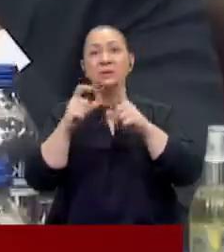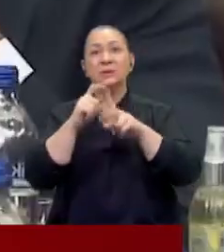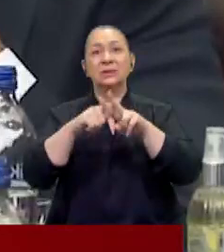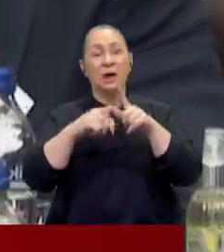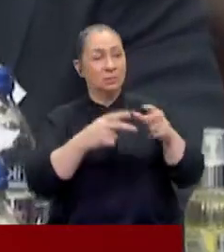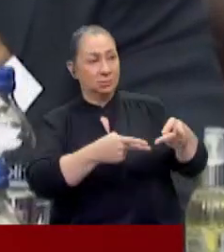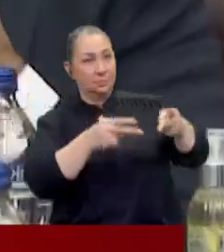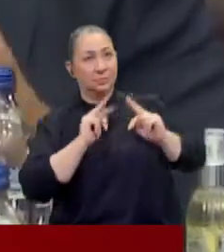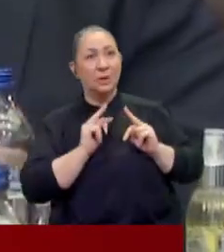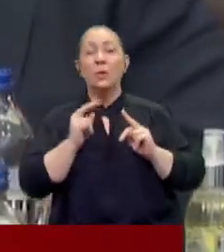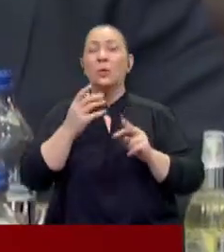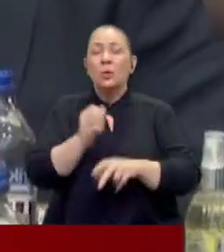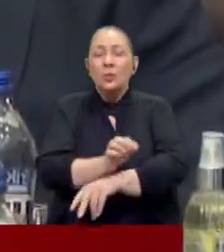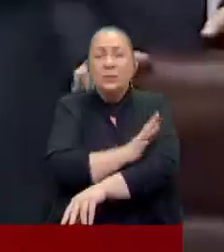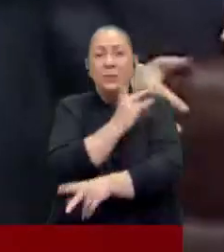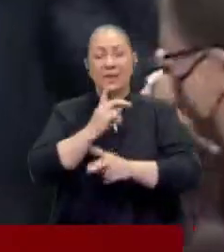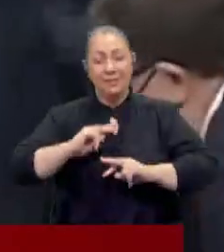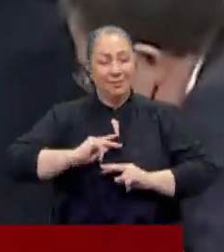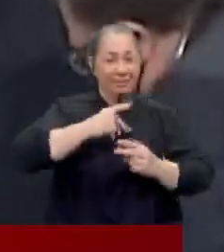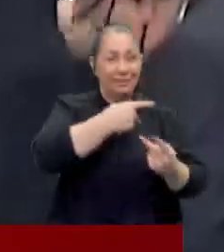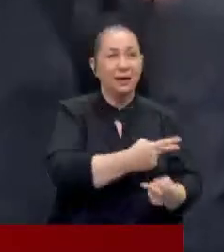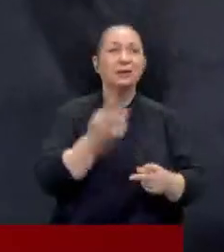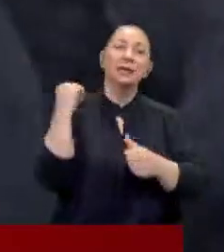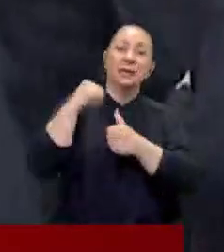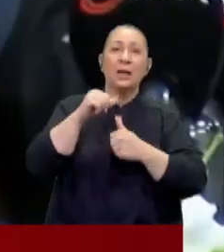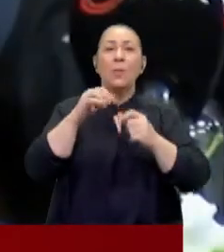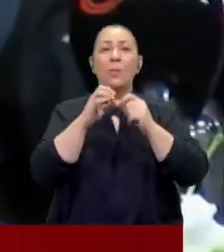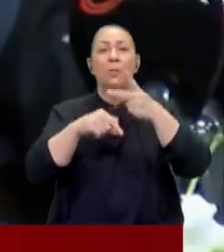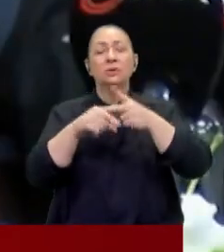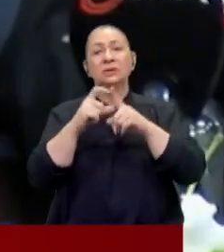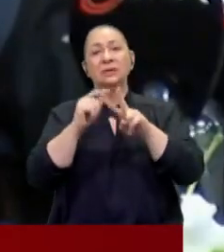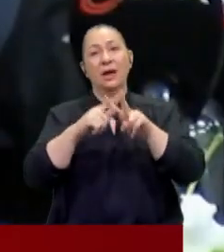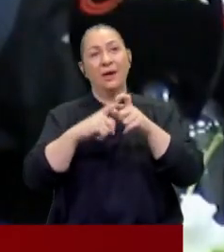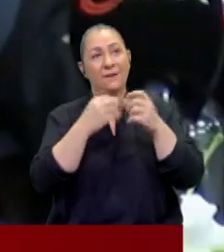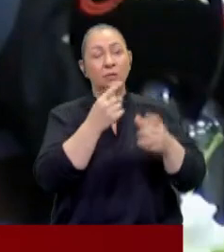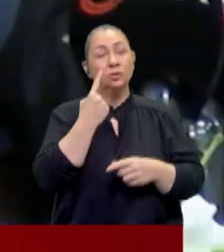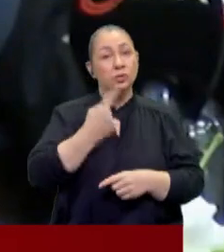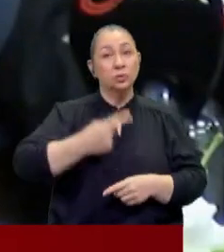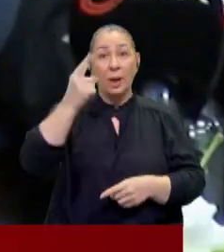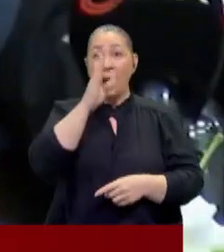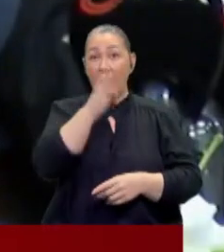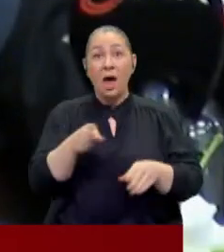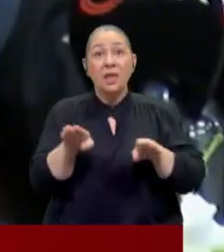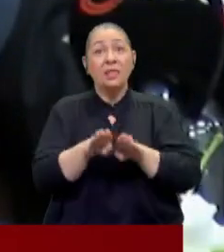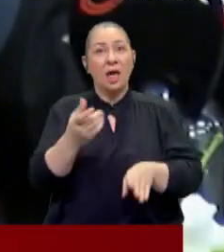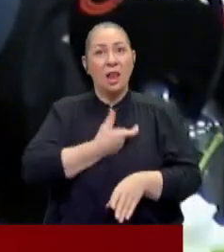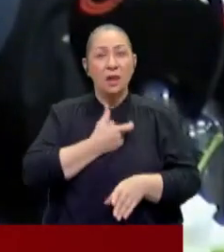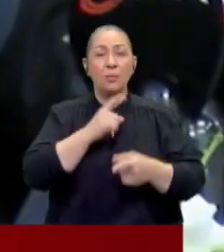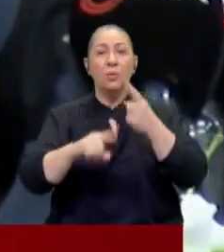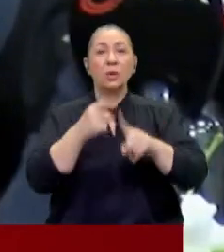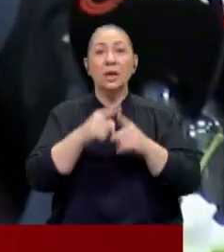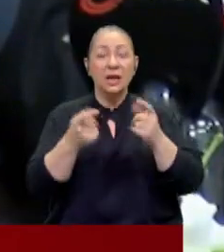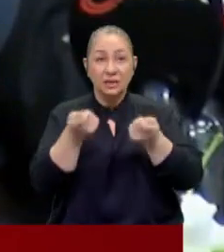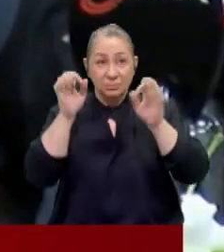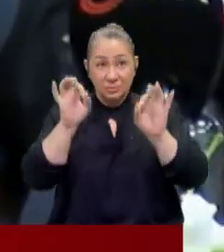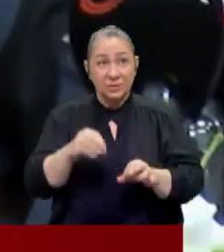Gül. Duygusal bir devir teslim töreniyle koltuğunu yine Bozdağ'a bıraktı. Cumhurbaşkanımızın adalet politikalarını hayata geçirmek